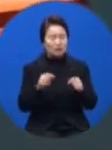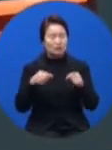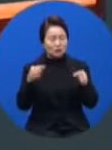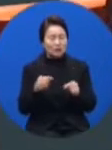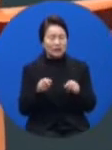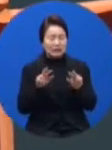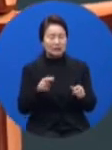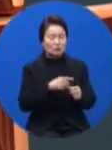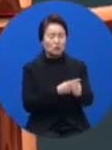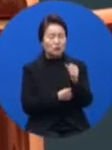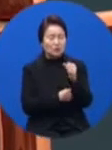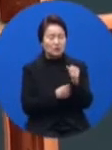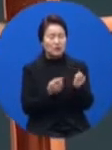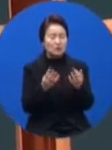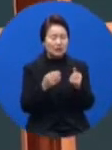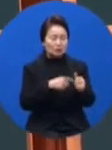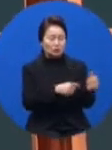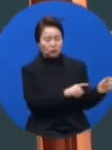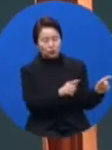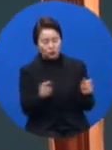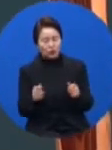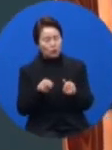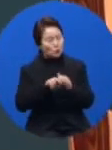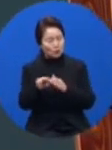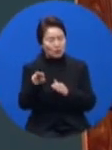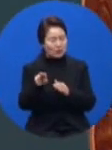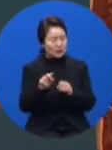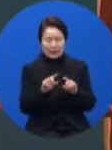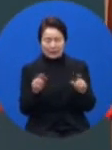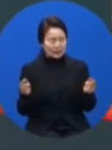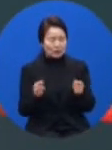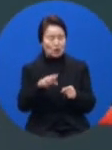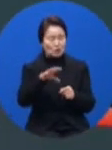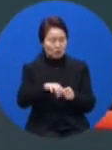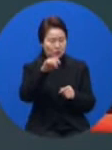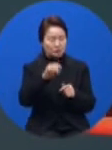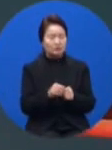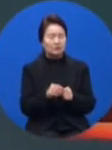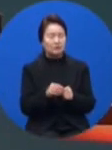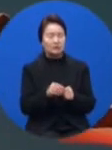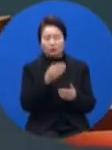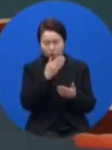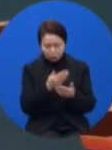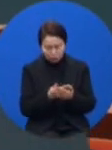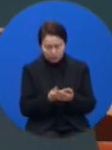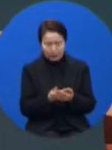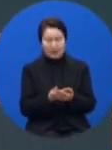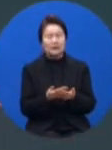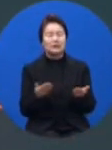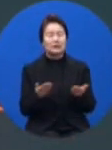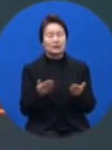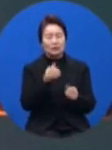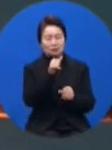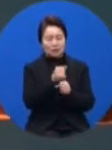권사님과 거기 많은 의료진들 그분들은 도망가는 대신 먼저 최전방에 들어가는 하나님의 귀한 분들입니다.